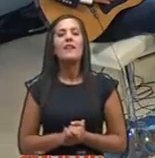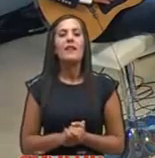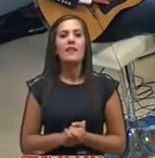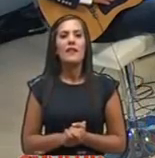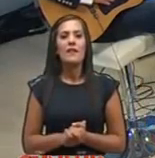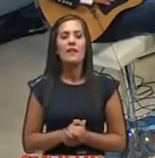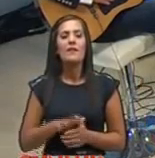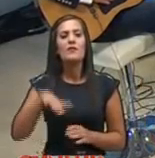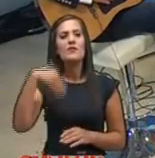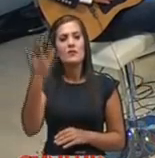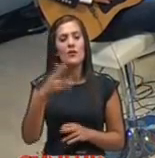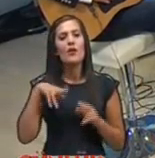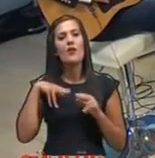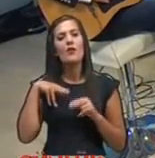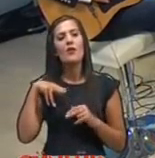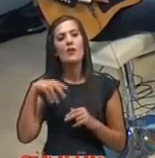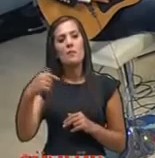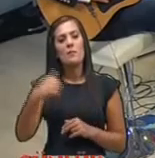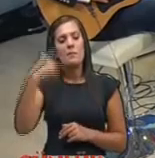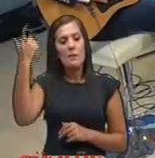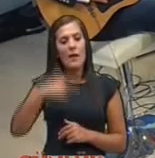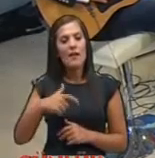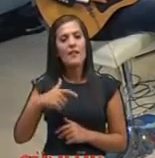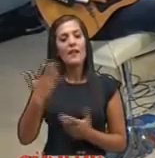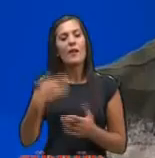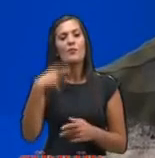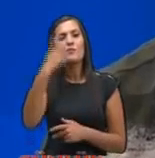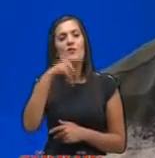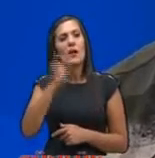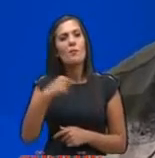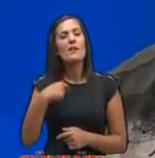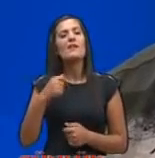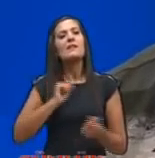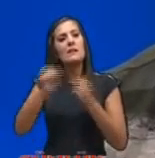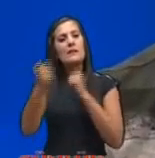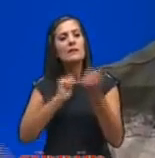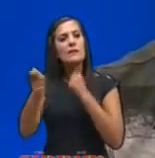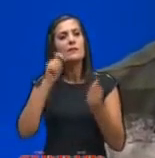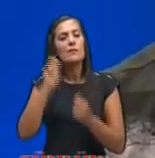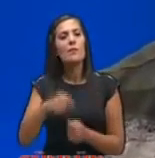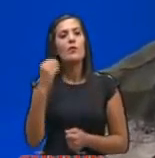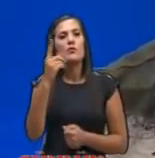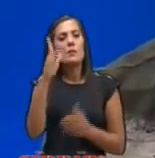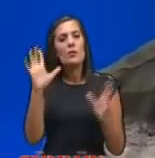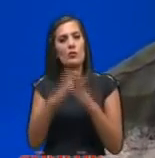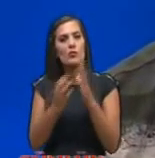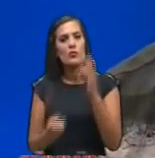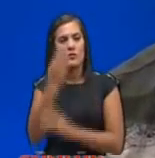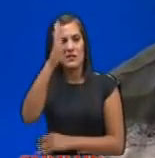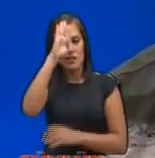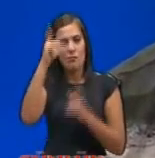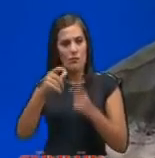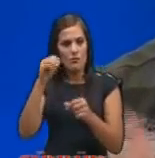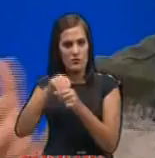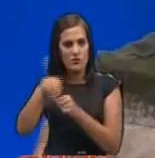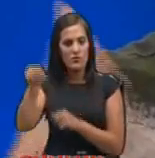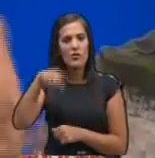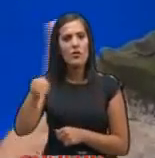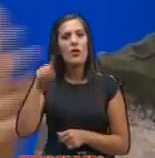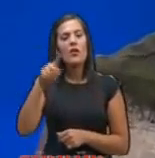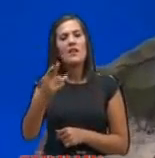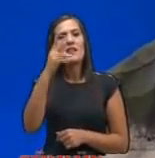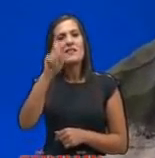en sıranın en başarılı almasına rağmen. Şimdi gençlik heyecanı. Biraz 80 ruhu, biraz gençlik var, heyecanı. Var tabii yani. Evet. Ama kısmet böyleymiş. Sonra o dedi ki yani